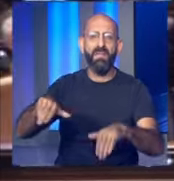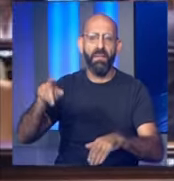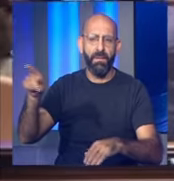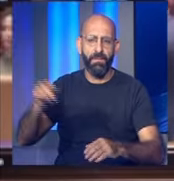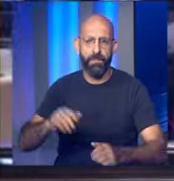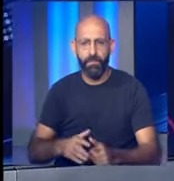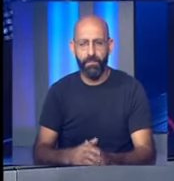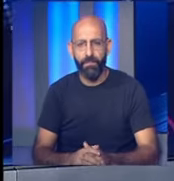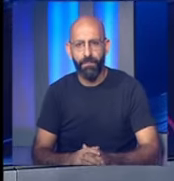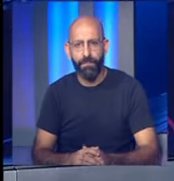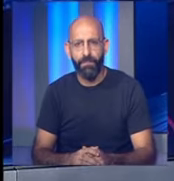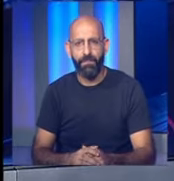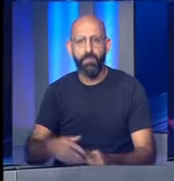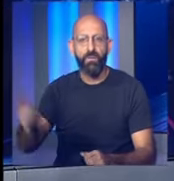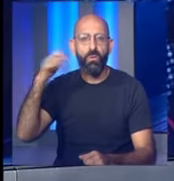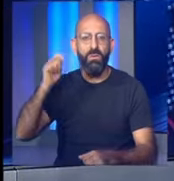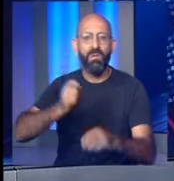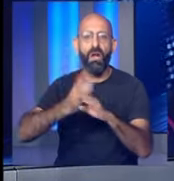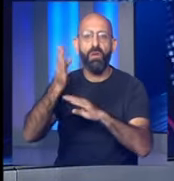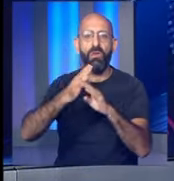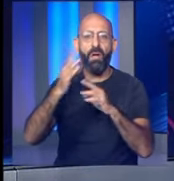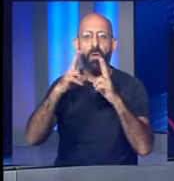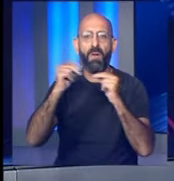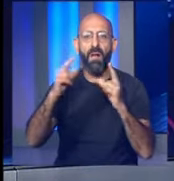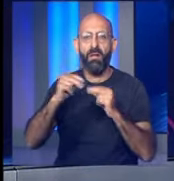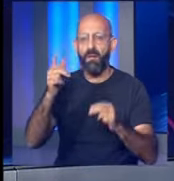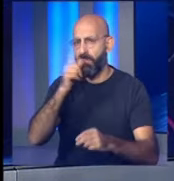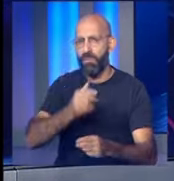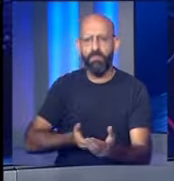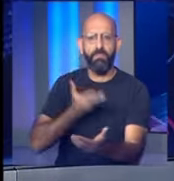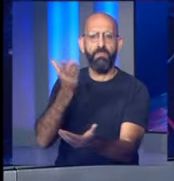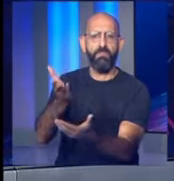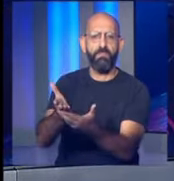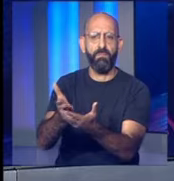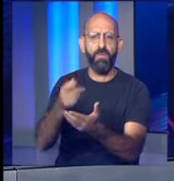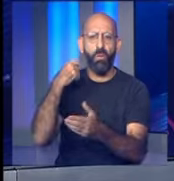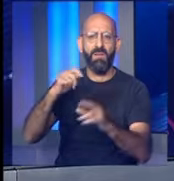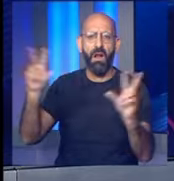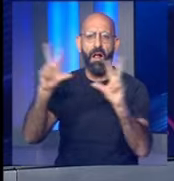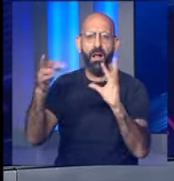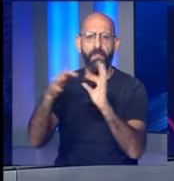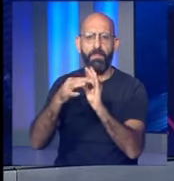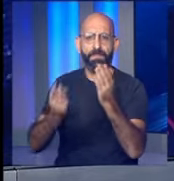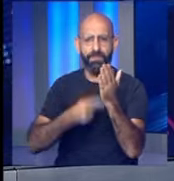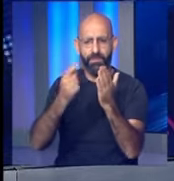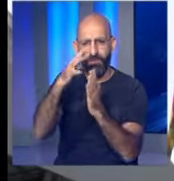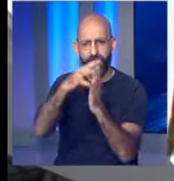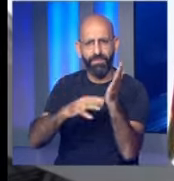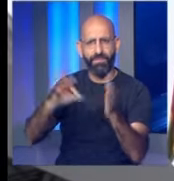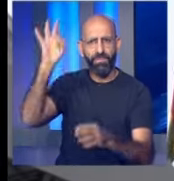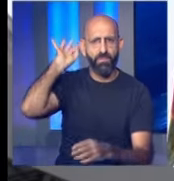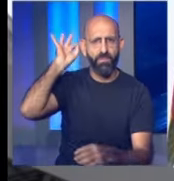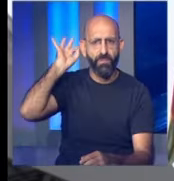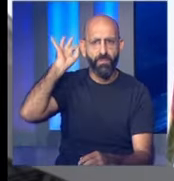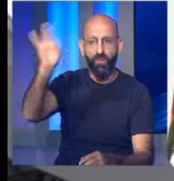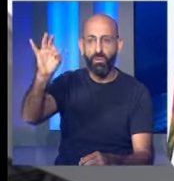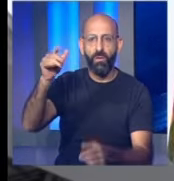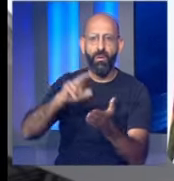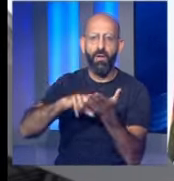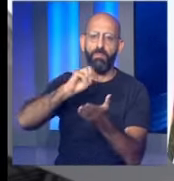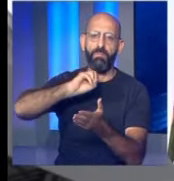التبادل. أعلنت وزارة الخارجية والمغتربين في بيان أنها قدمت بعد التشاور والتنسيق مع